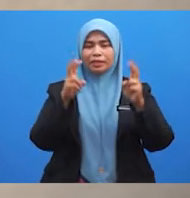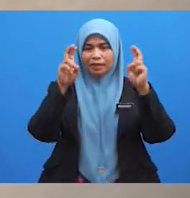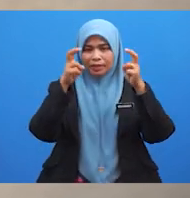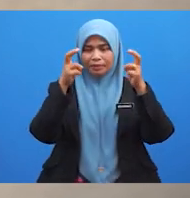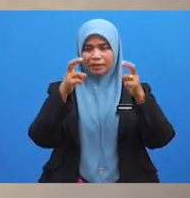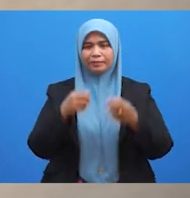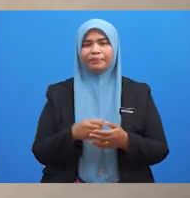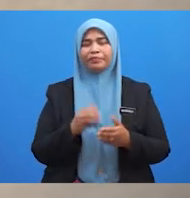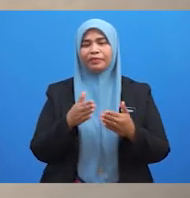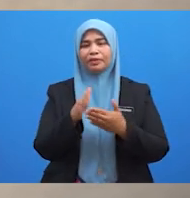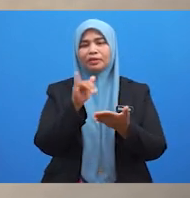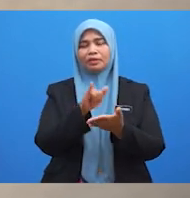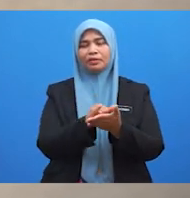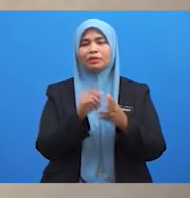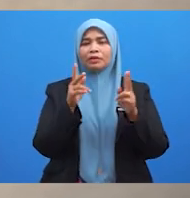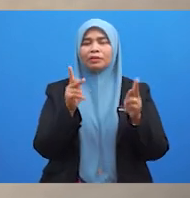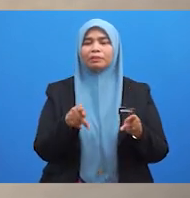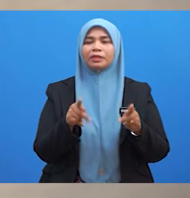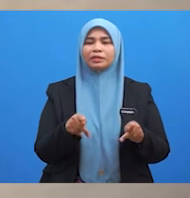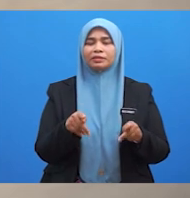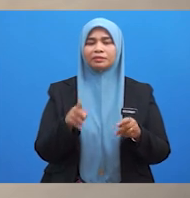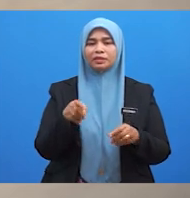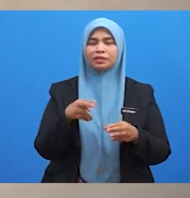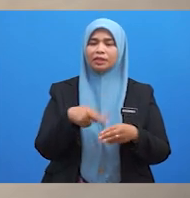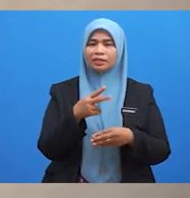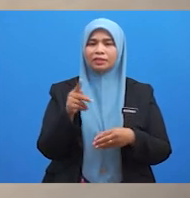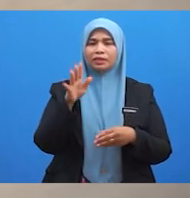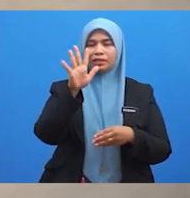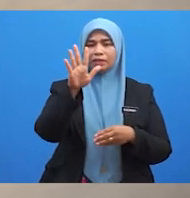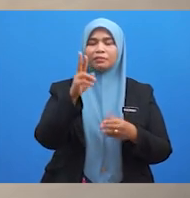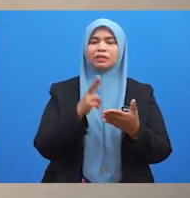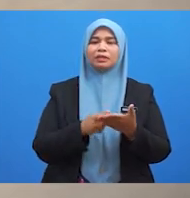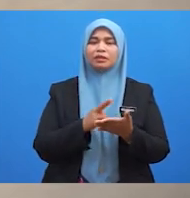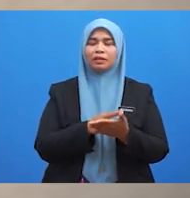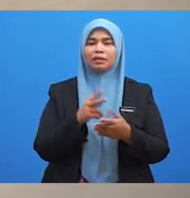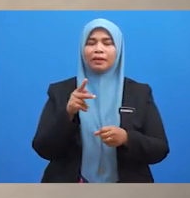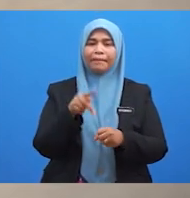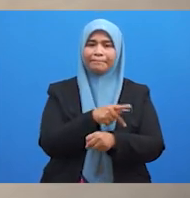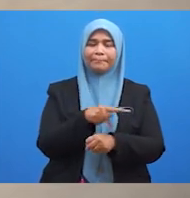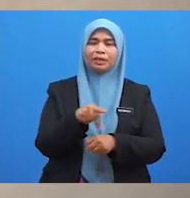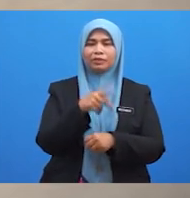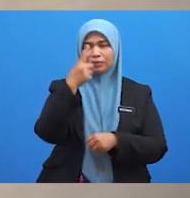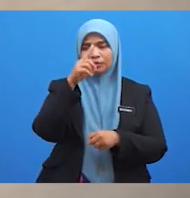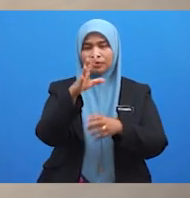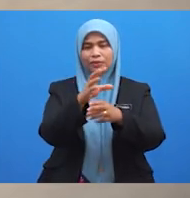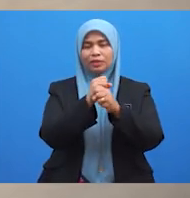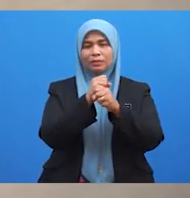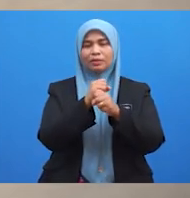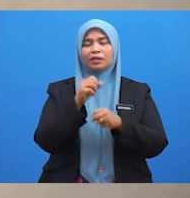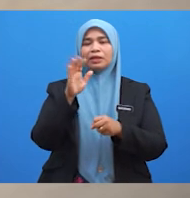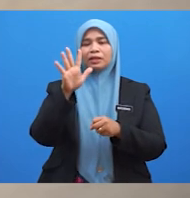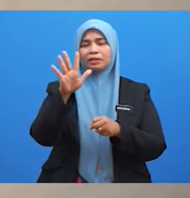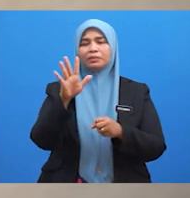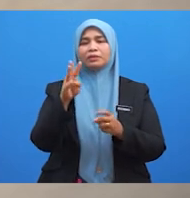itu, pelajar dikehendaki menghasilkan 5 rangkap pantun untuk mendapatkan 5